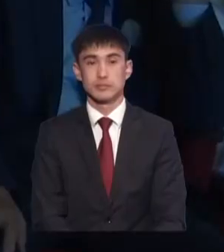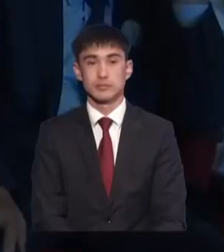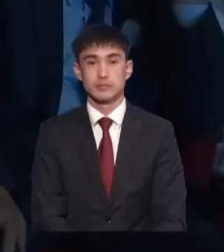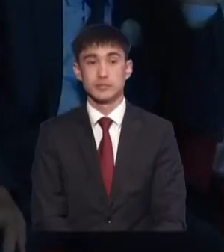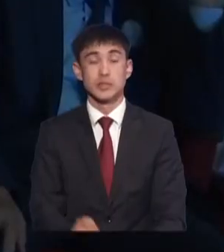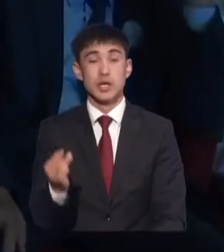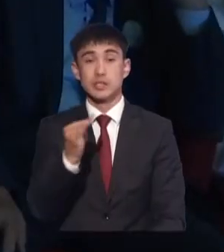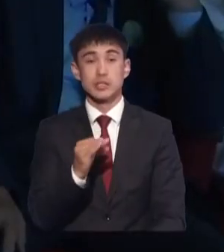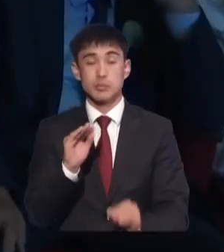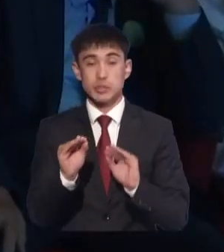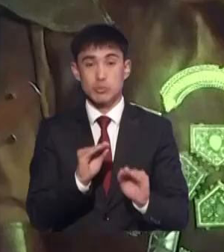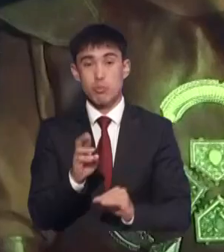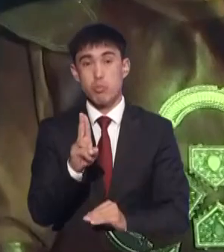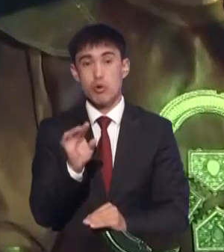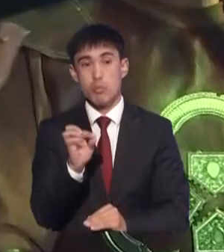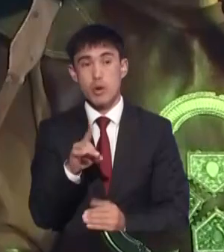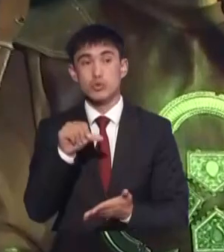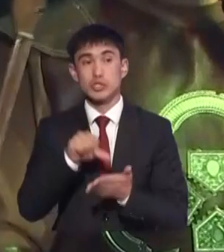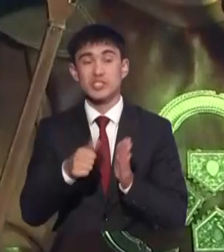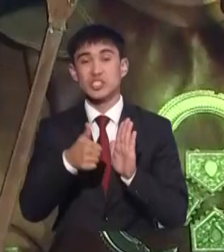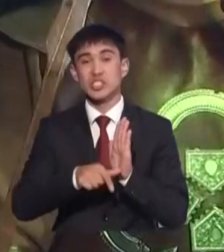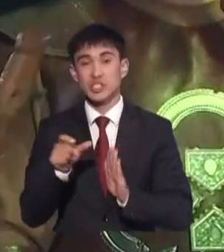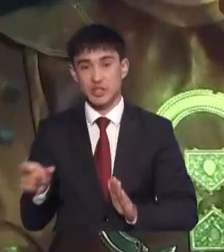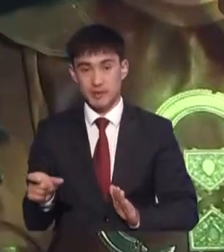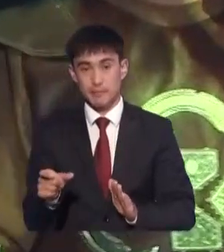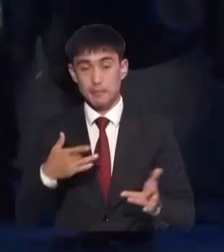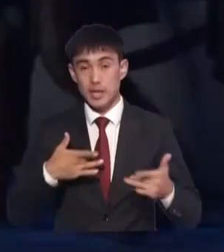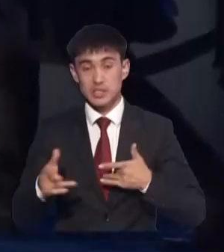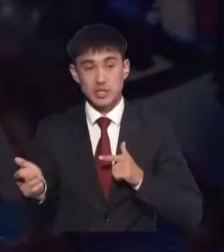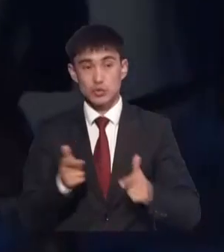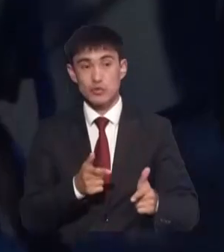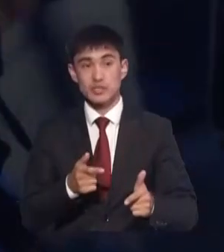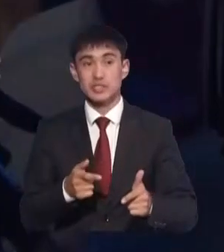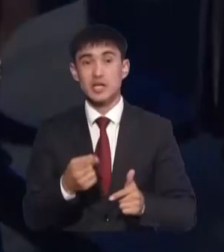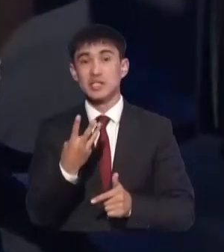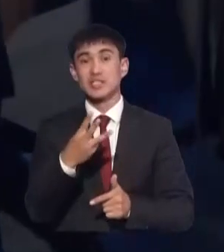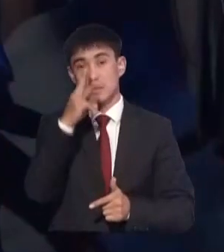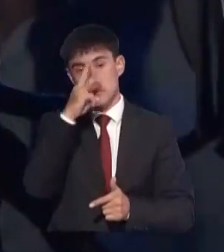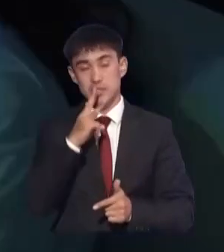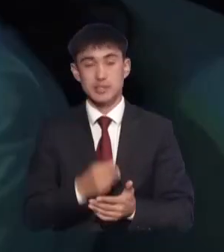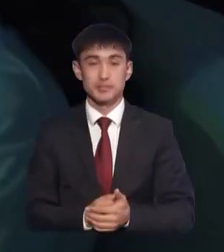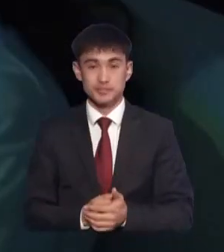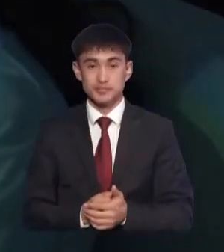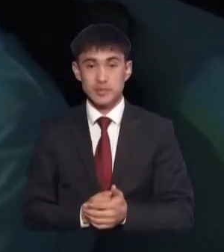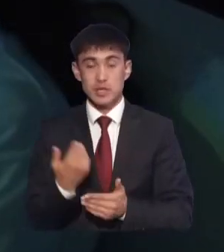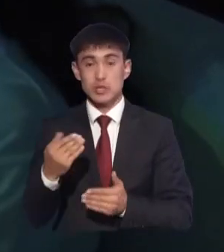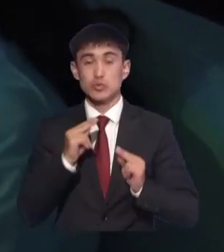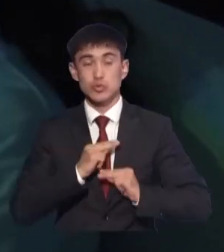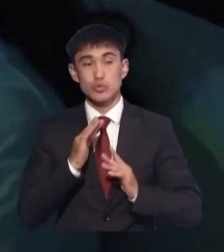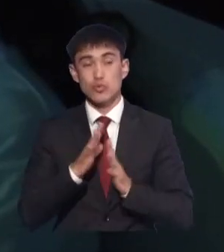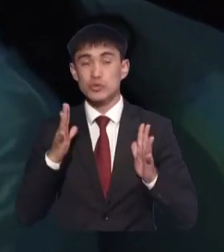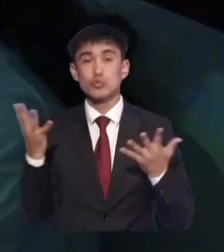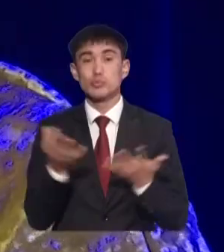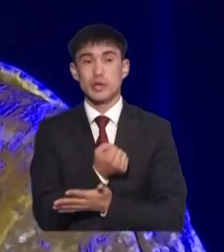В исторической постановке «Бөрүбай» приняли участие 60 человек. Артисты готовились к спектаклю около 3 месяцев. Их труд